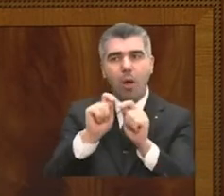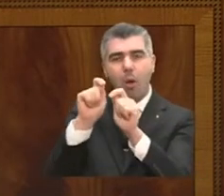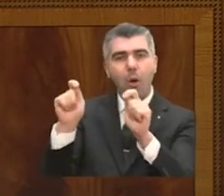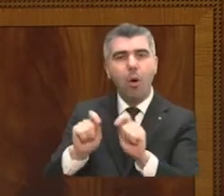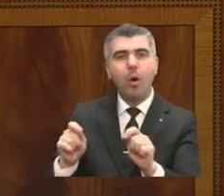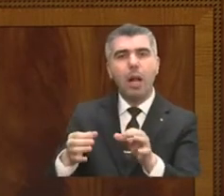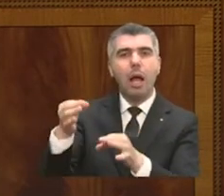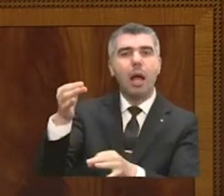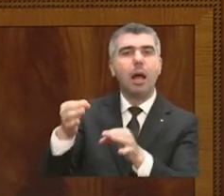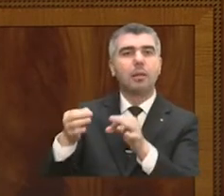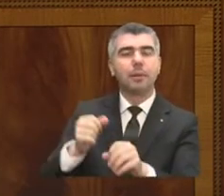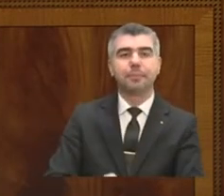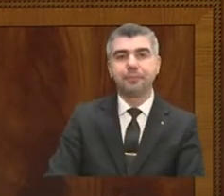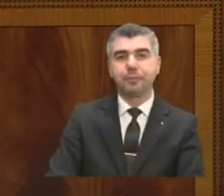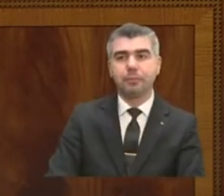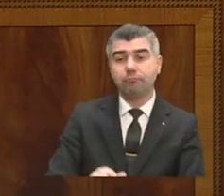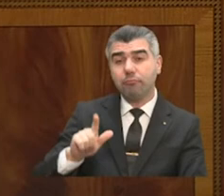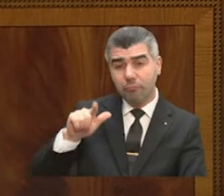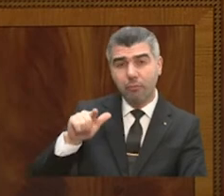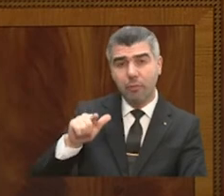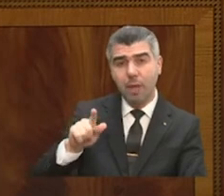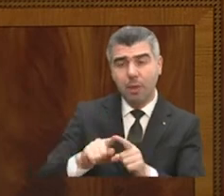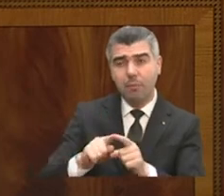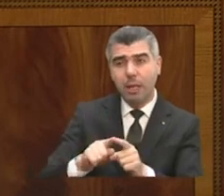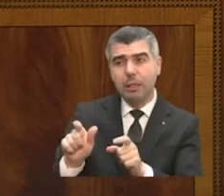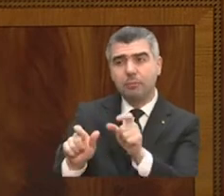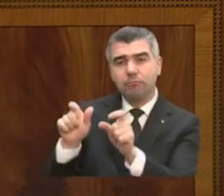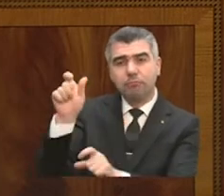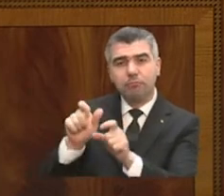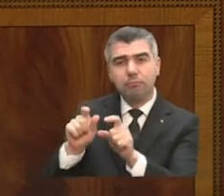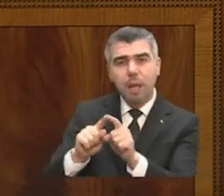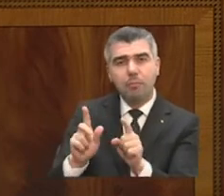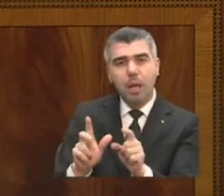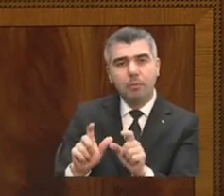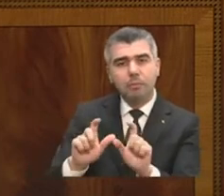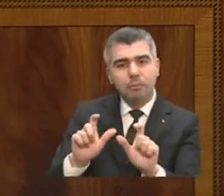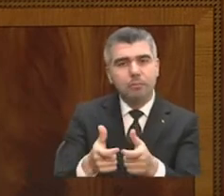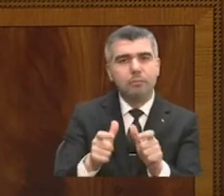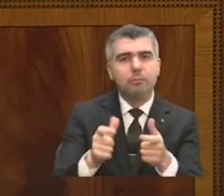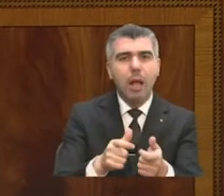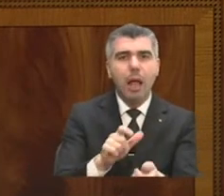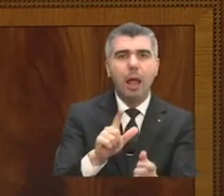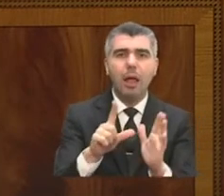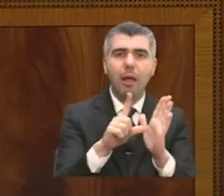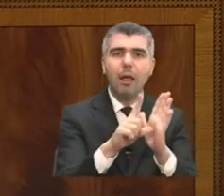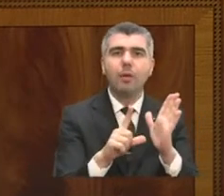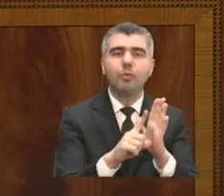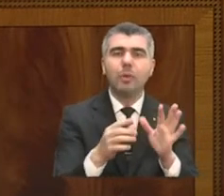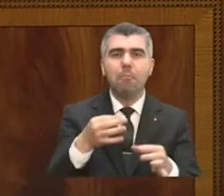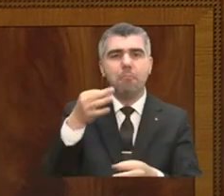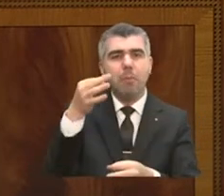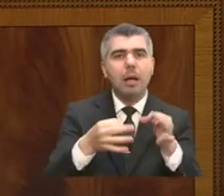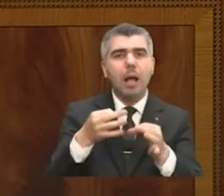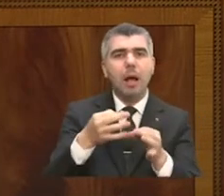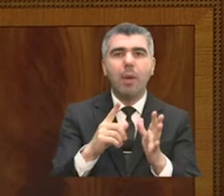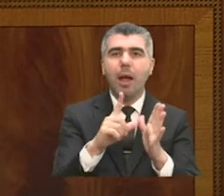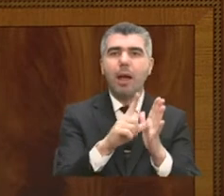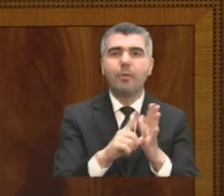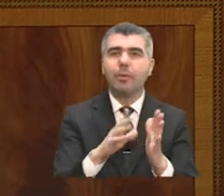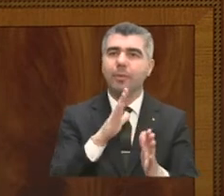depuis l'instance de la conciliation, alors que d'autres systèmes dans d'autres lieux